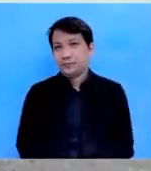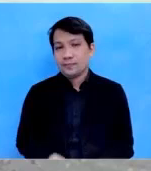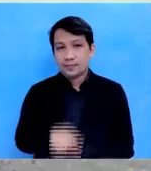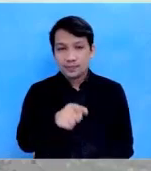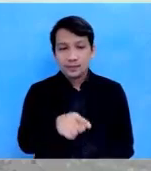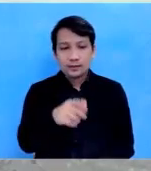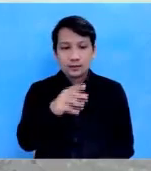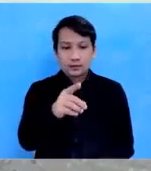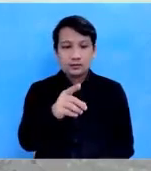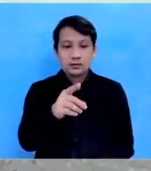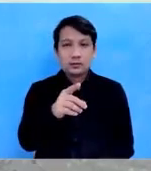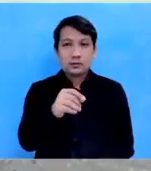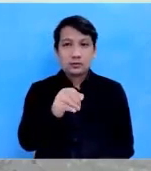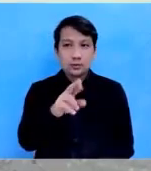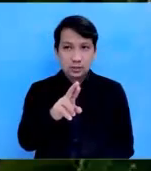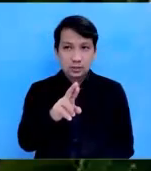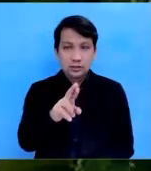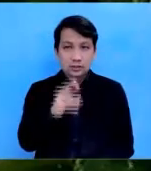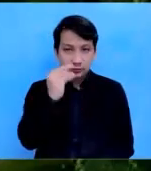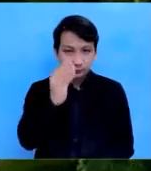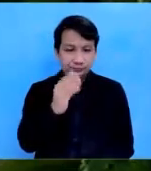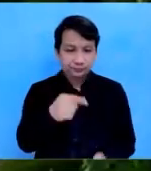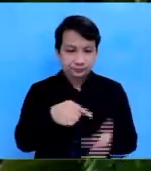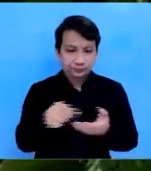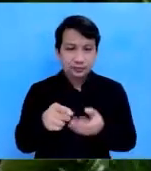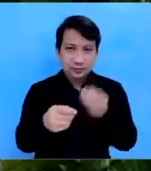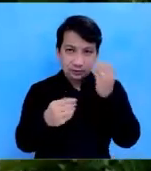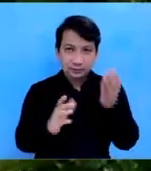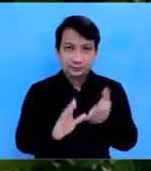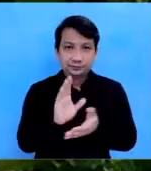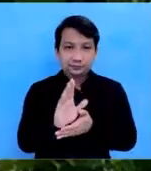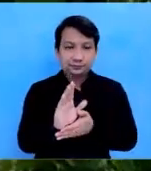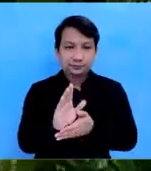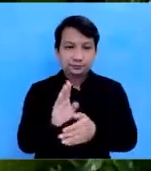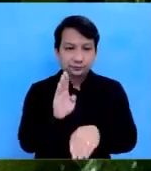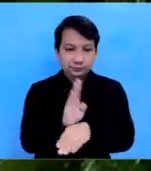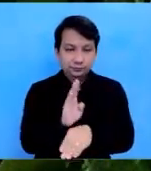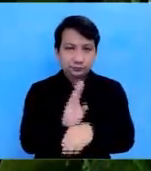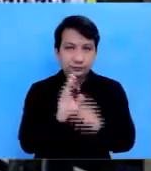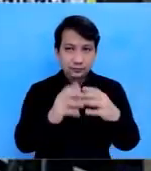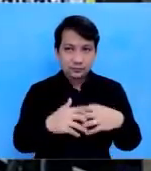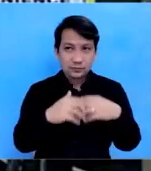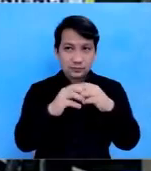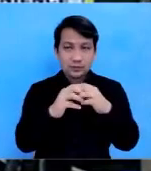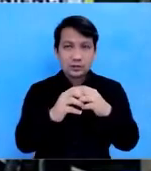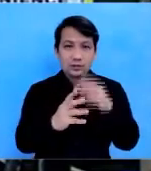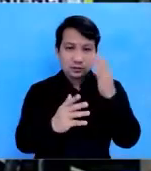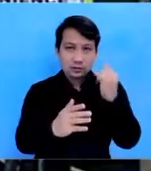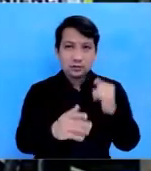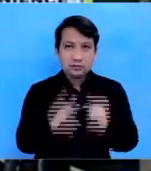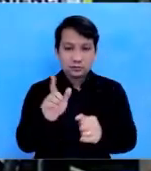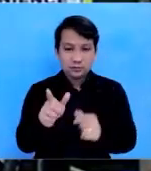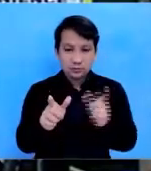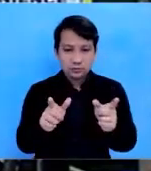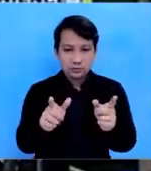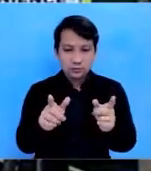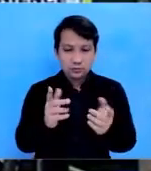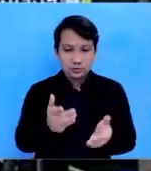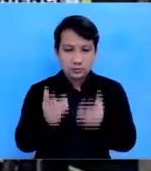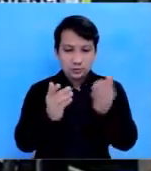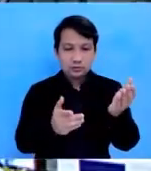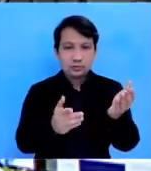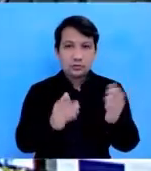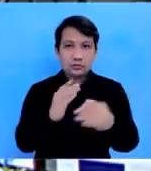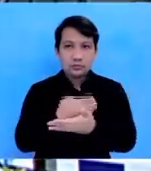of Transportation na mababayaran ang mga tatamaang negosyo. Sa ilalim ng 2023 proposed budget,